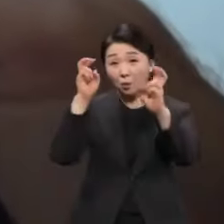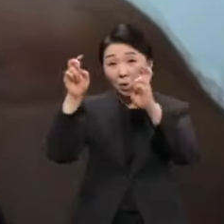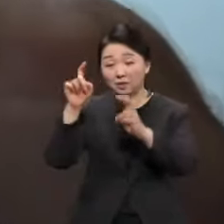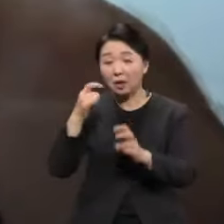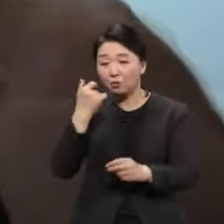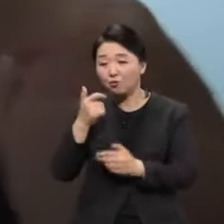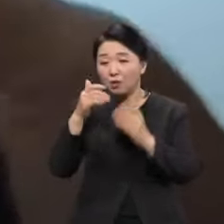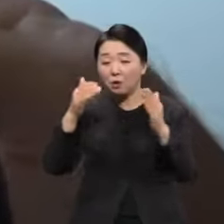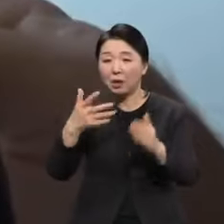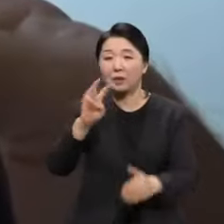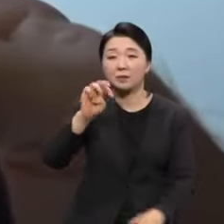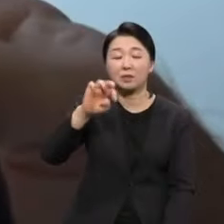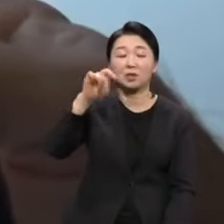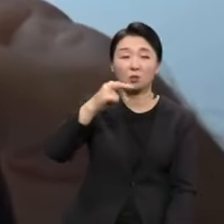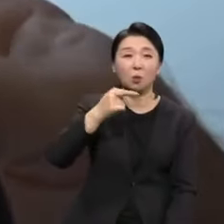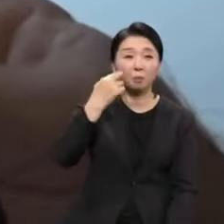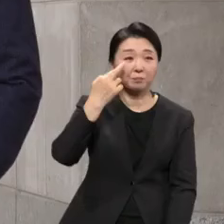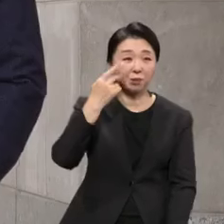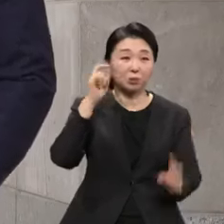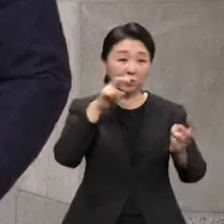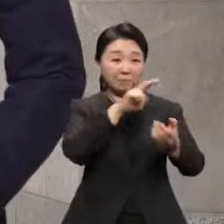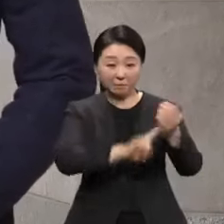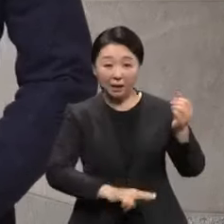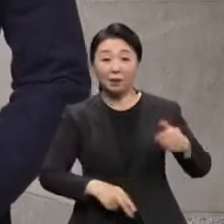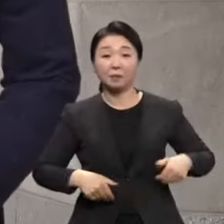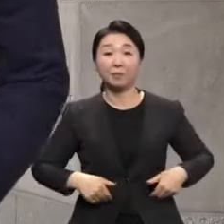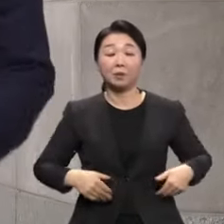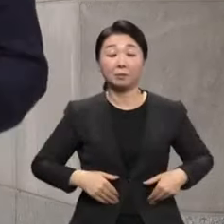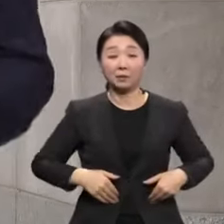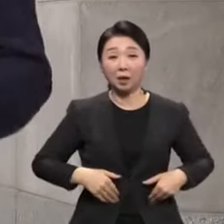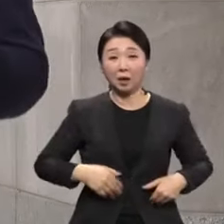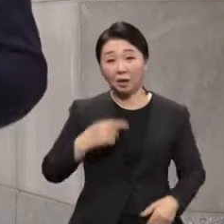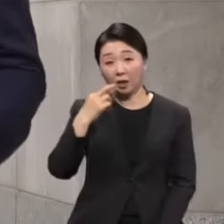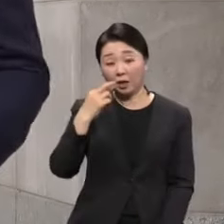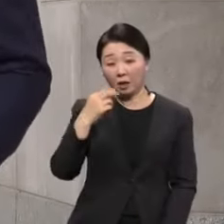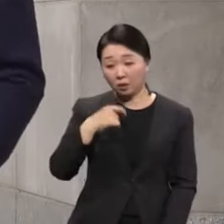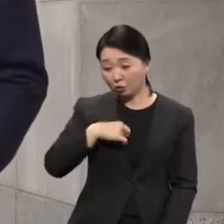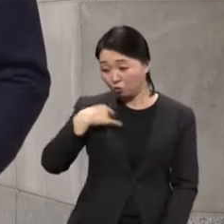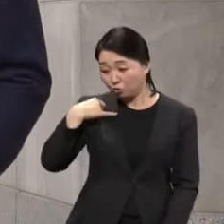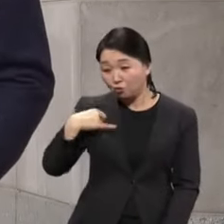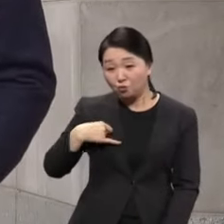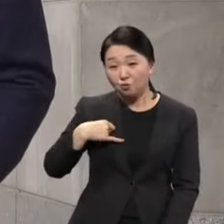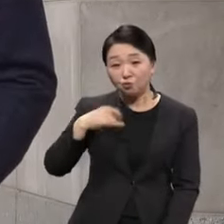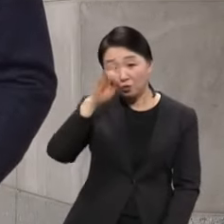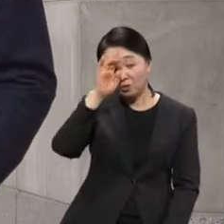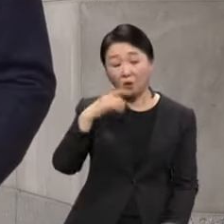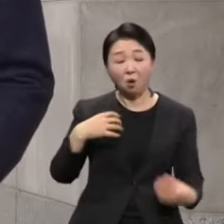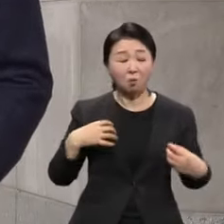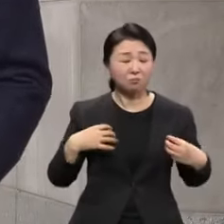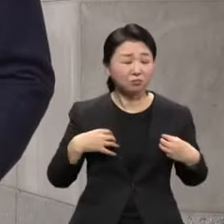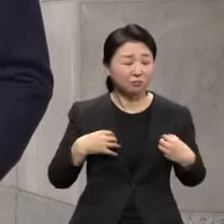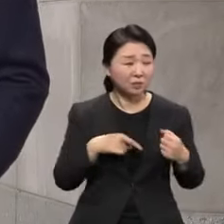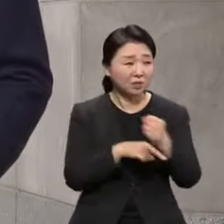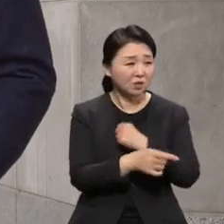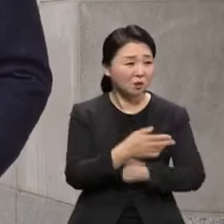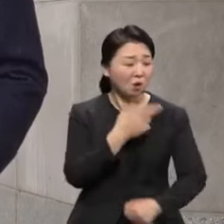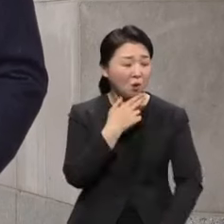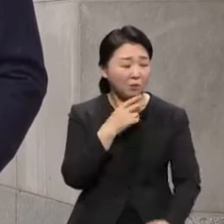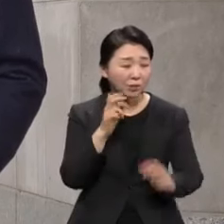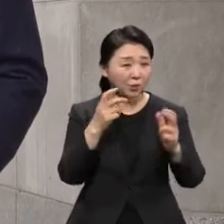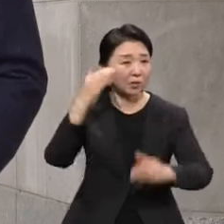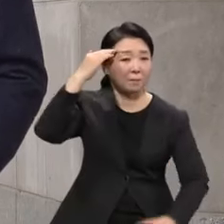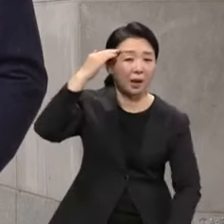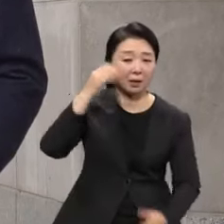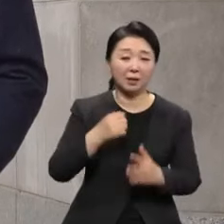안에 틱톡을 미국 기업에 팔아야 합니다. 중국 정부 역시 근거 없는 기업 활동 방해라며 거세게 반발하고 있어